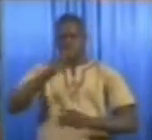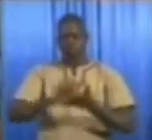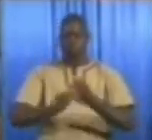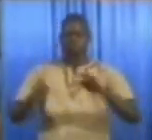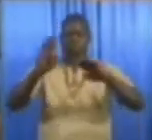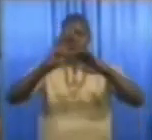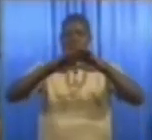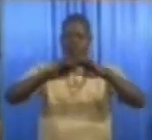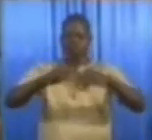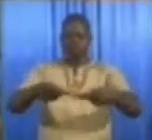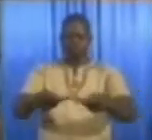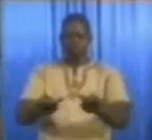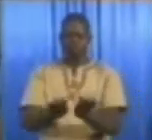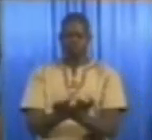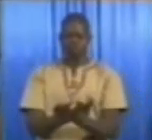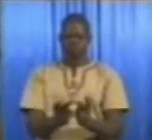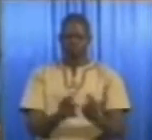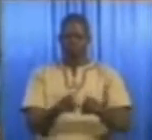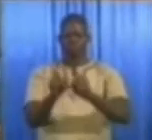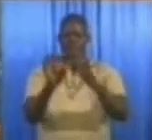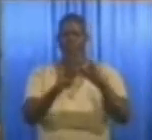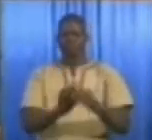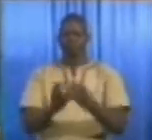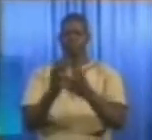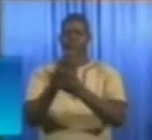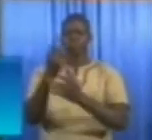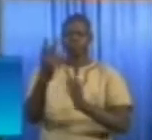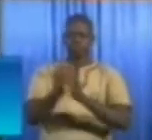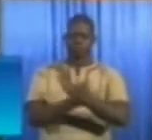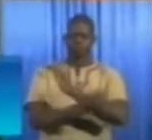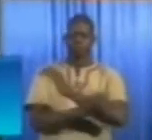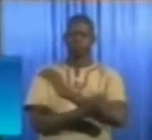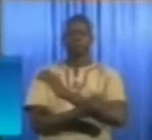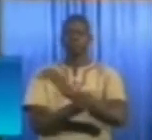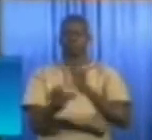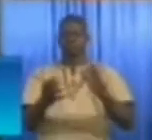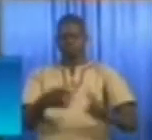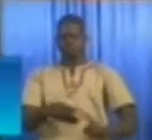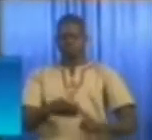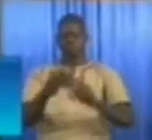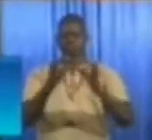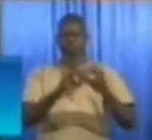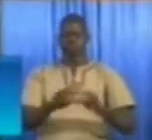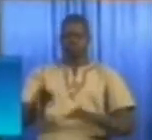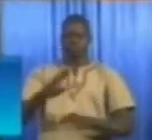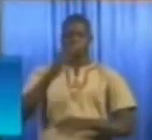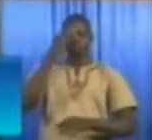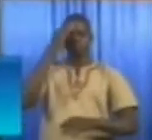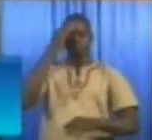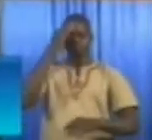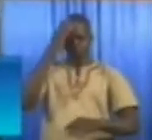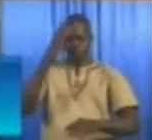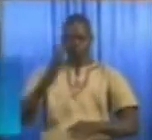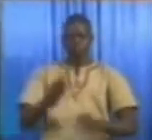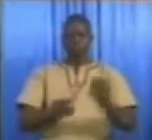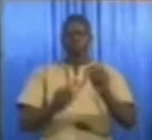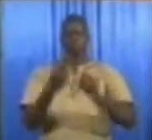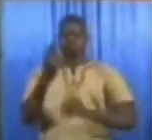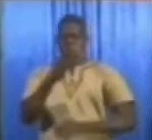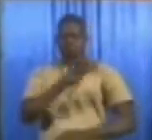en exergue les excellentes relations entre nos deux pays et les excellentes relations, bien sûr, que vous connaissez tous entre les deux chefs d'État,